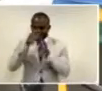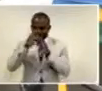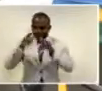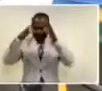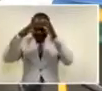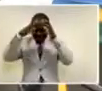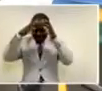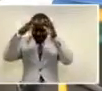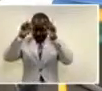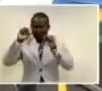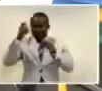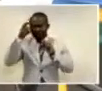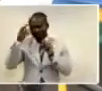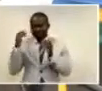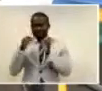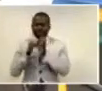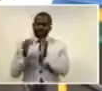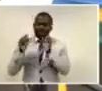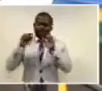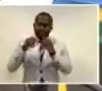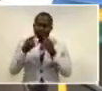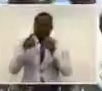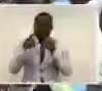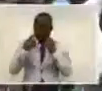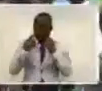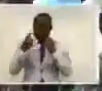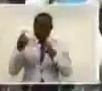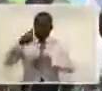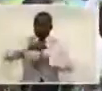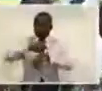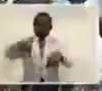kongera kubareba uyu munsi